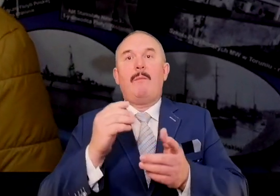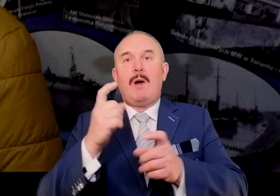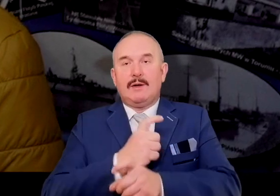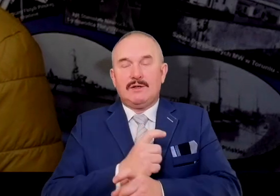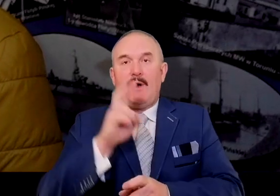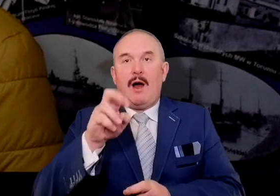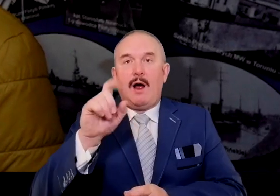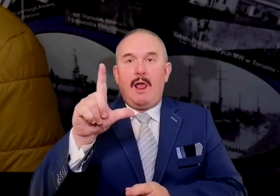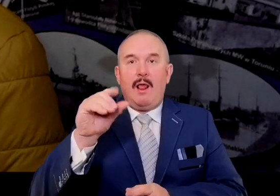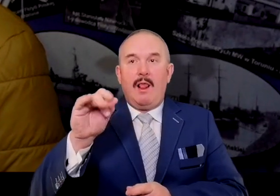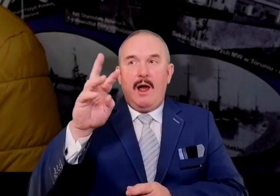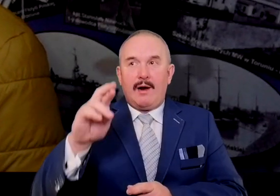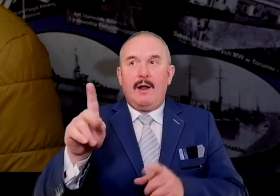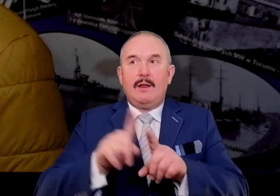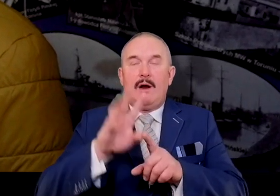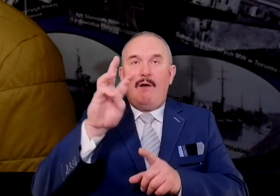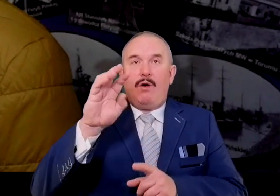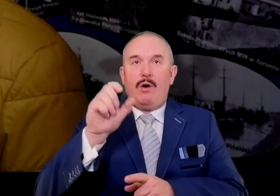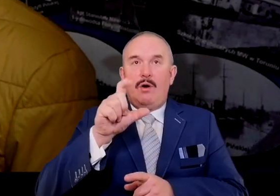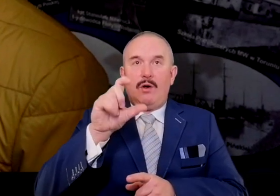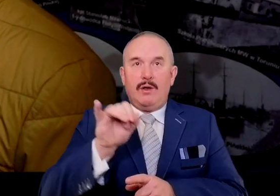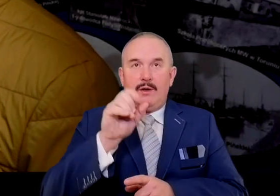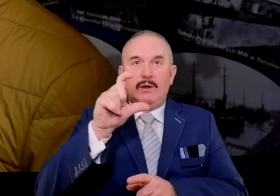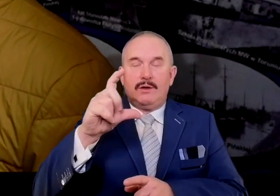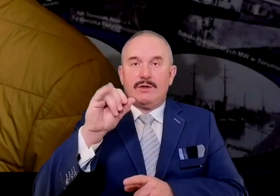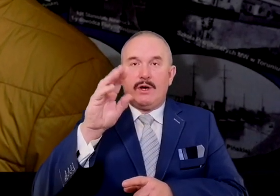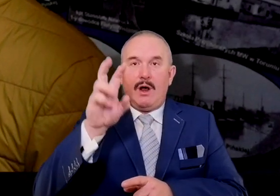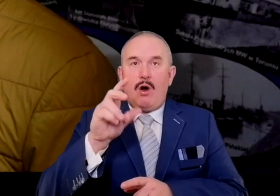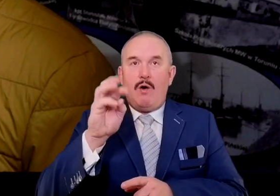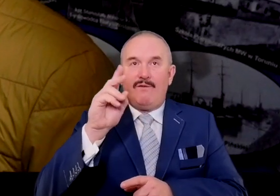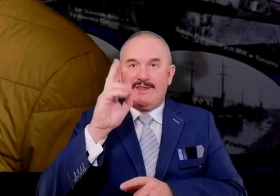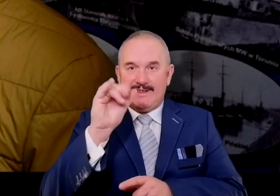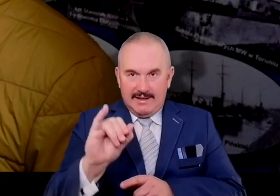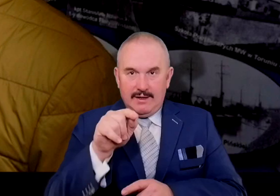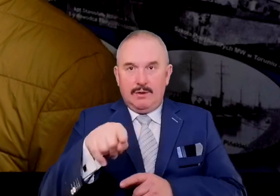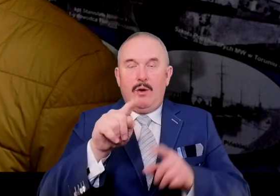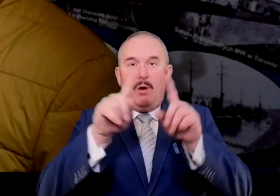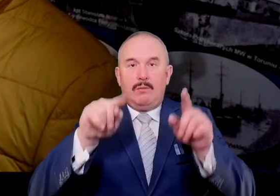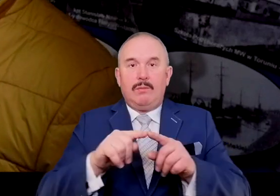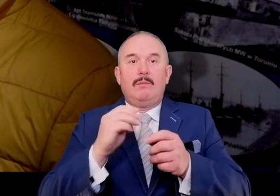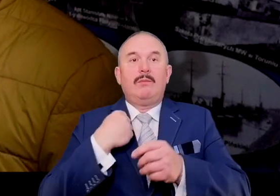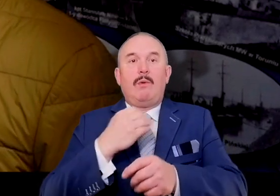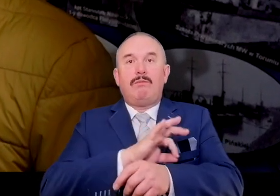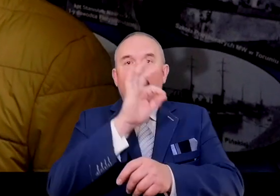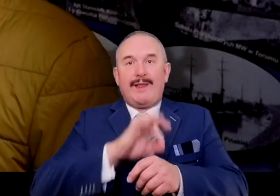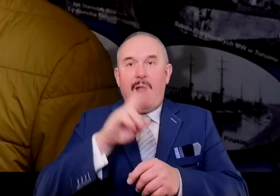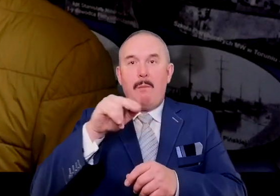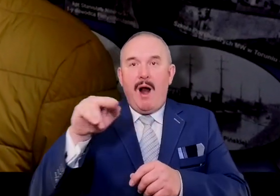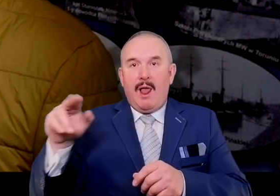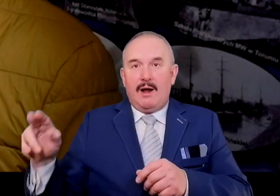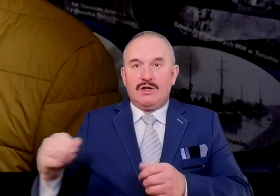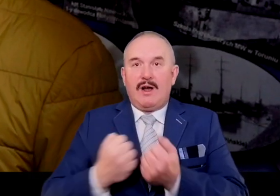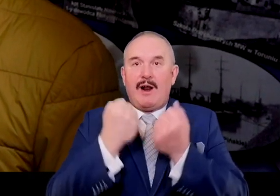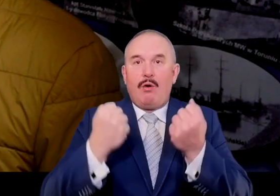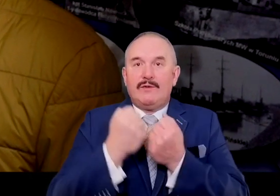Haller, Stanisław Wojciechowski. Sama karta zaprojektowana została przez malarza